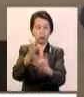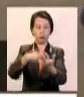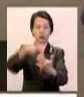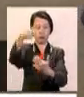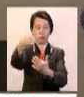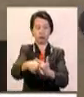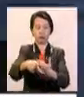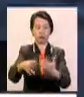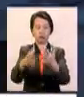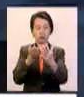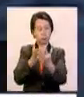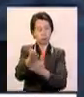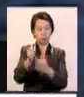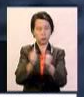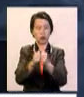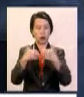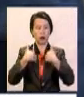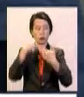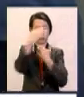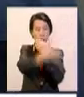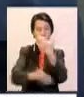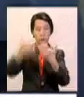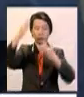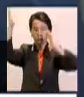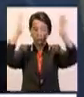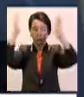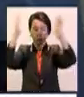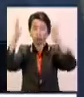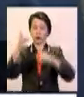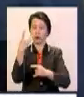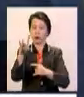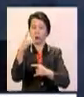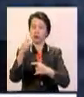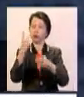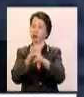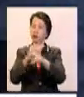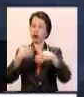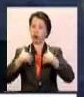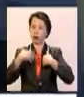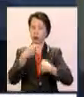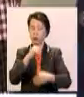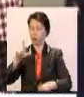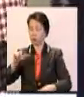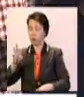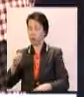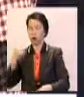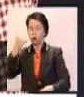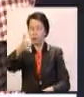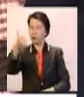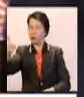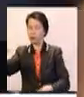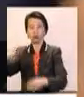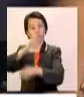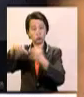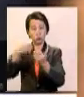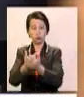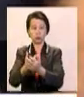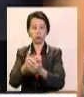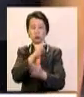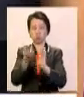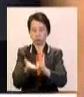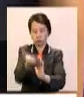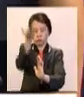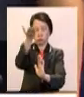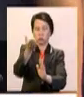program engagement yang diadakan di seluruh negara. 18 sesi diadakan dan Lim menghadiri ke semua sesi itu. Peningkatan itu